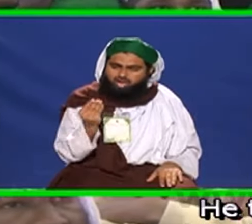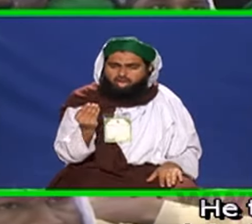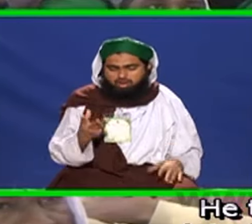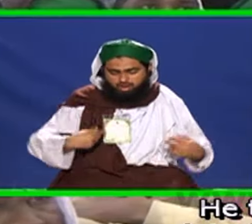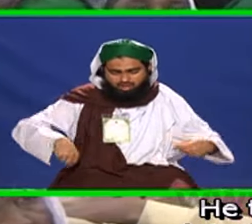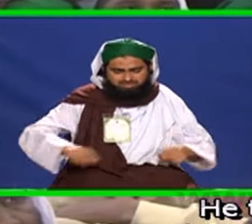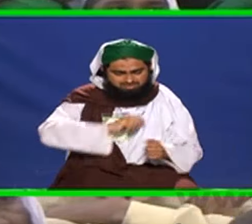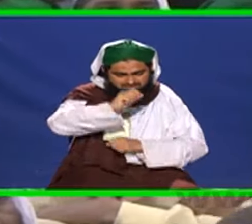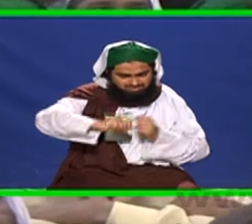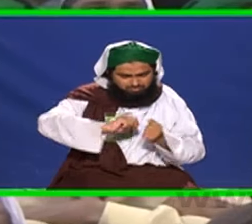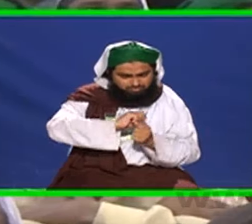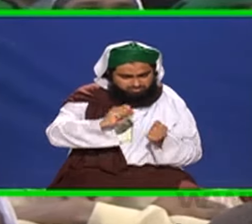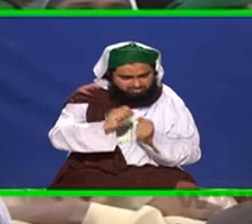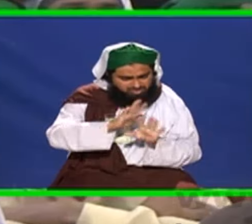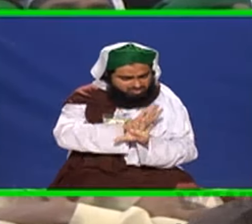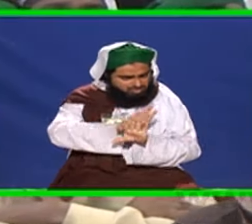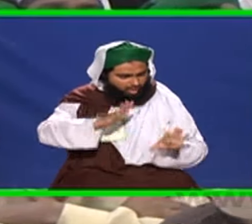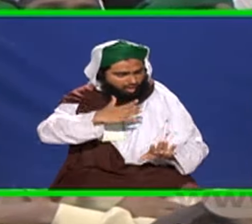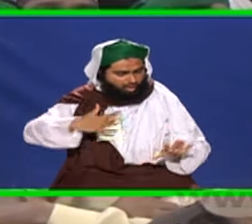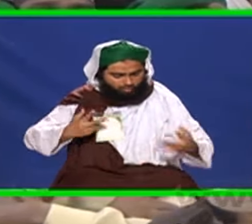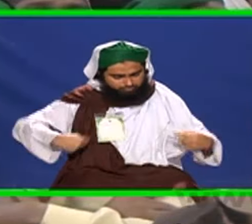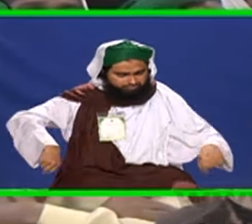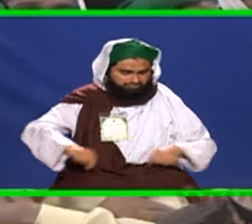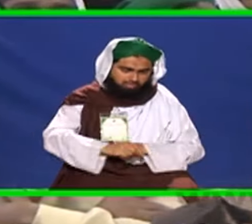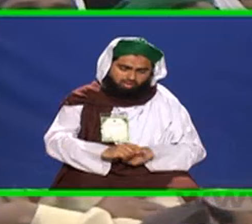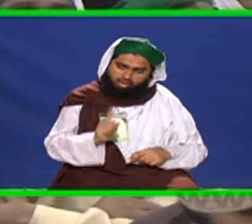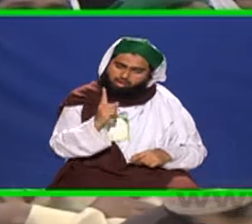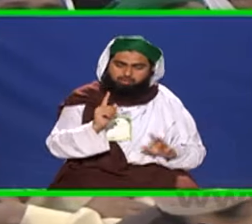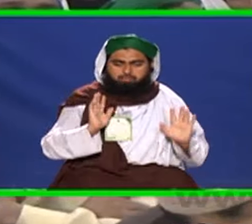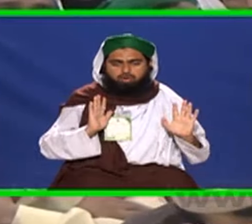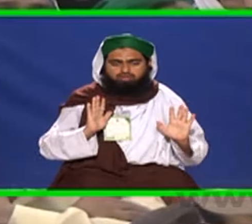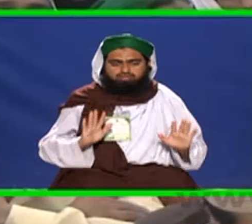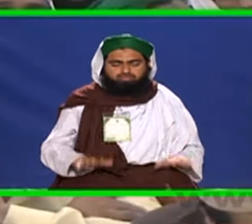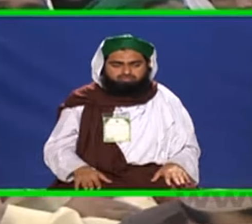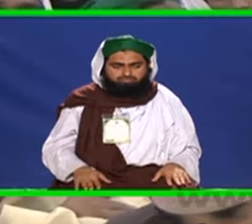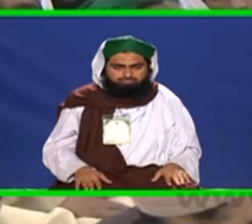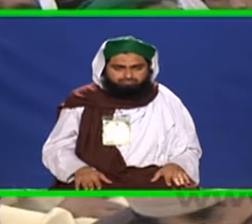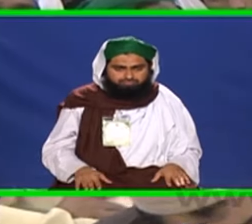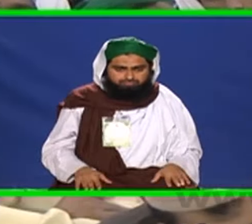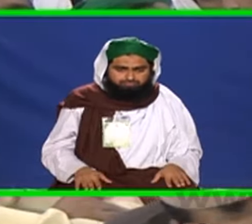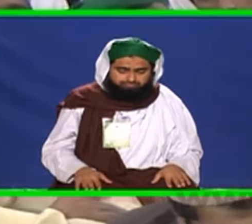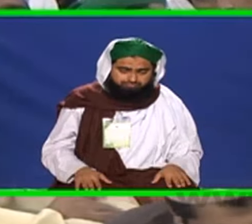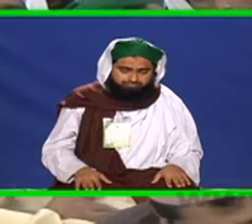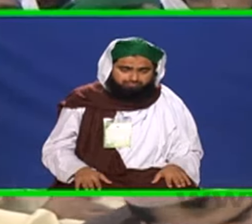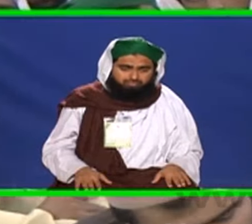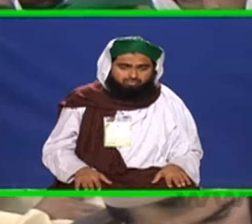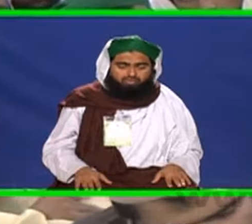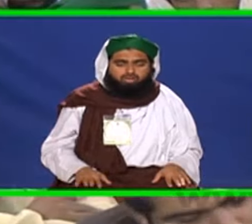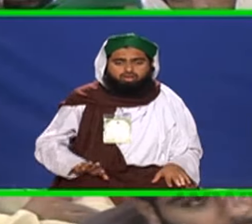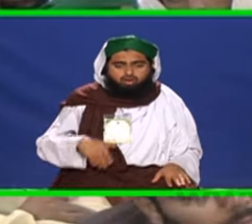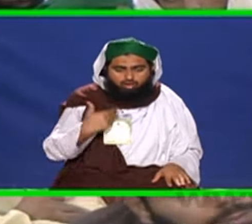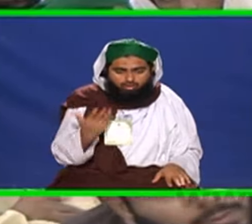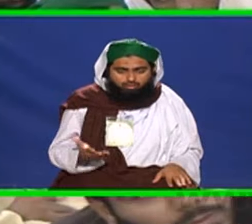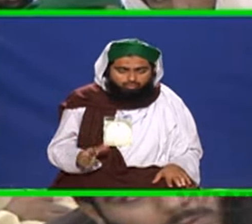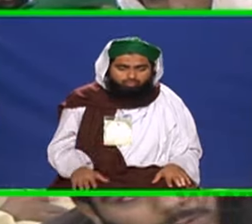کپڑے، کپڑوں میں تو بچھو کا امکان ختم. پھر ایک گھوڑا اس نے منگوایا، خوب اس گھوڑے کو